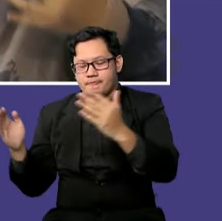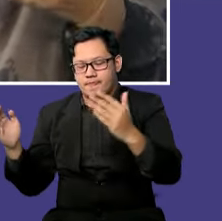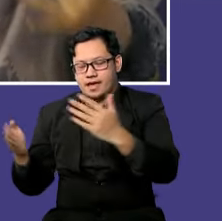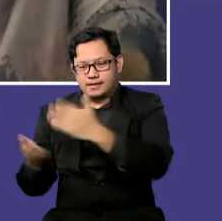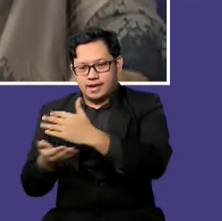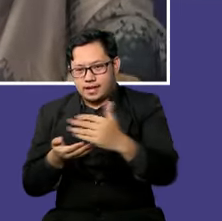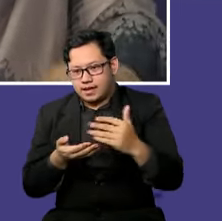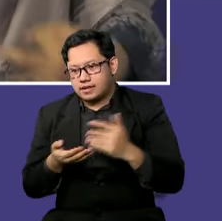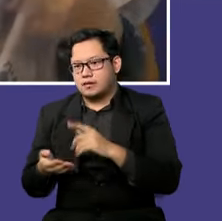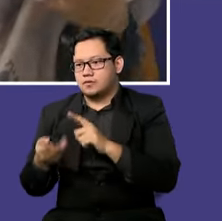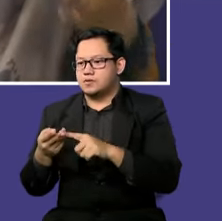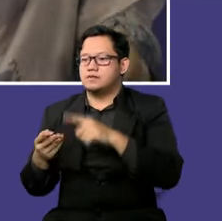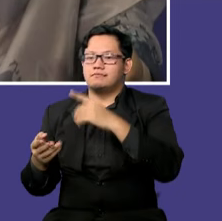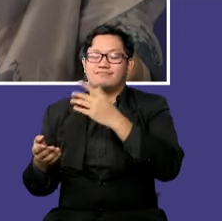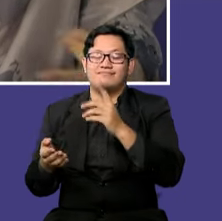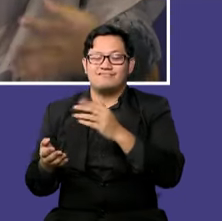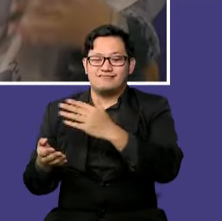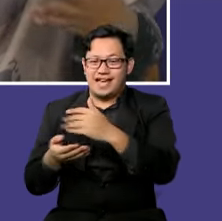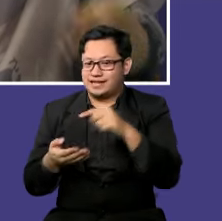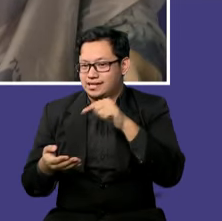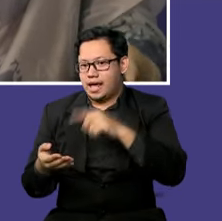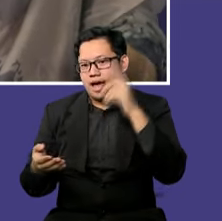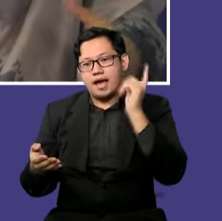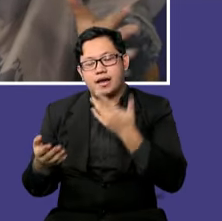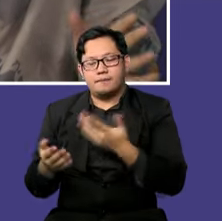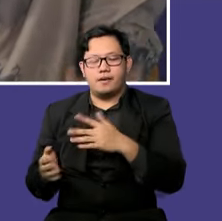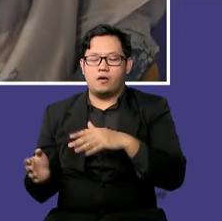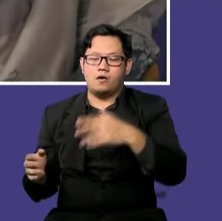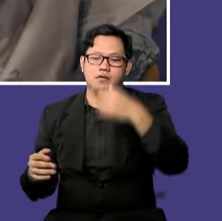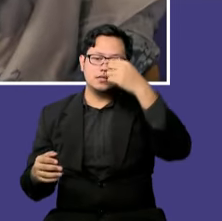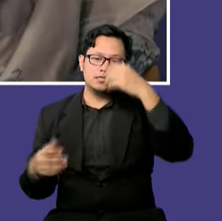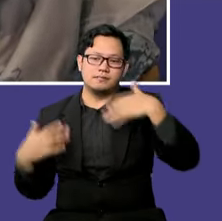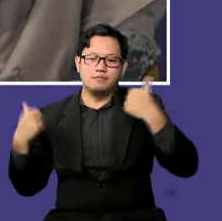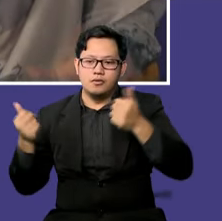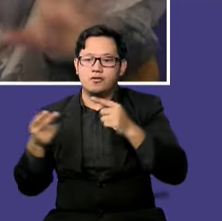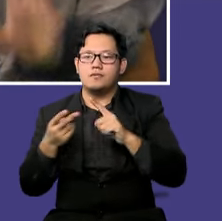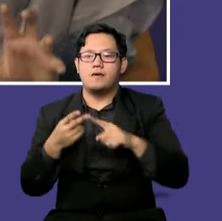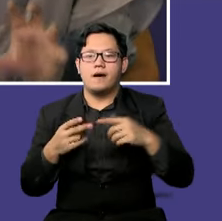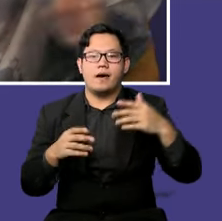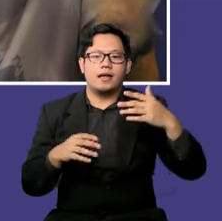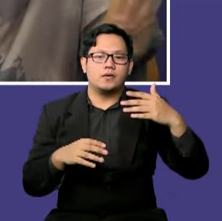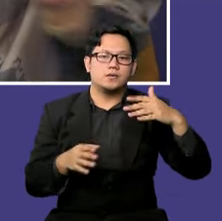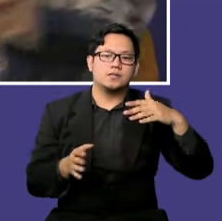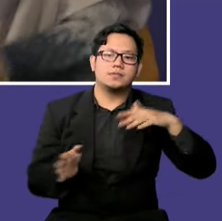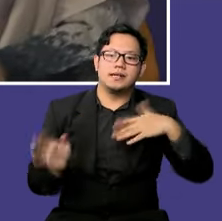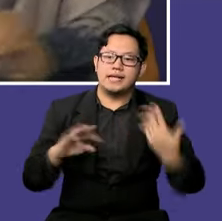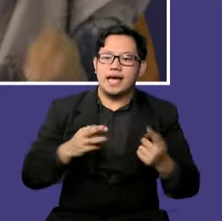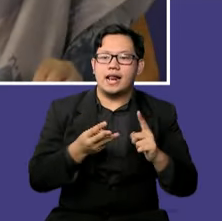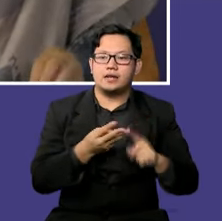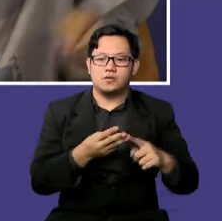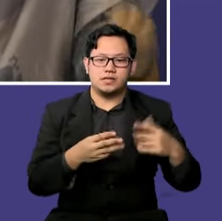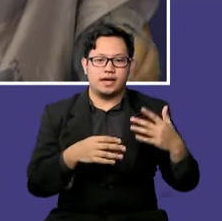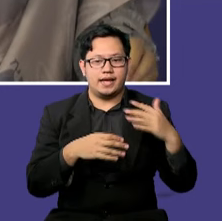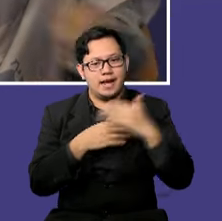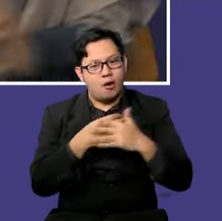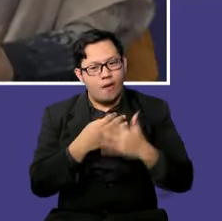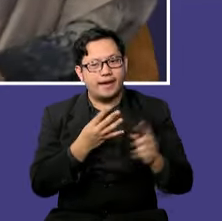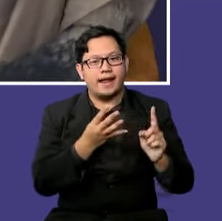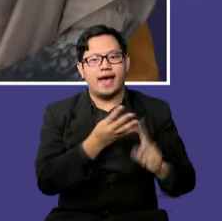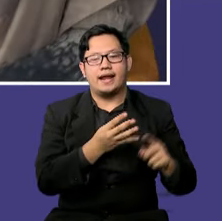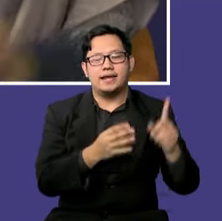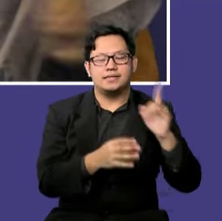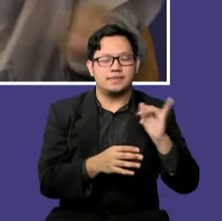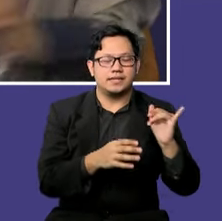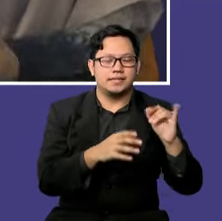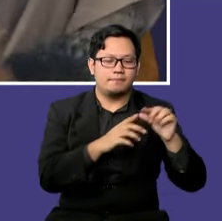sembuh ada yang meninggal ada yang dirujuk ada yang dirawat ada yang isolasi Mandiri ini semua ada odp isolasi Mandiri ada PDP